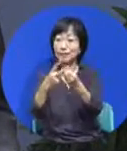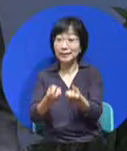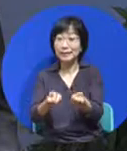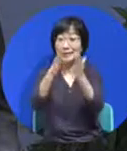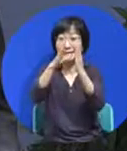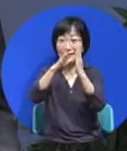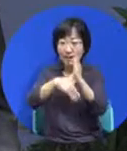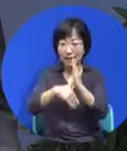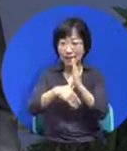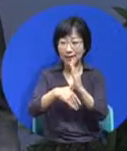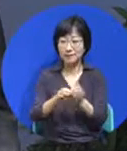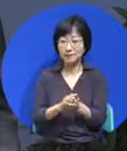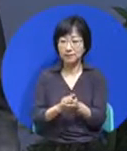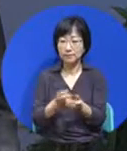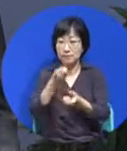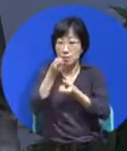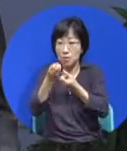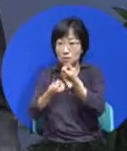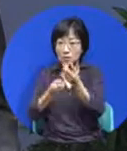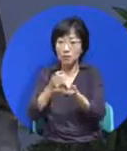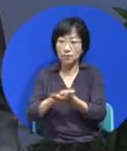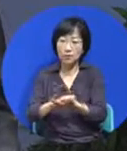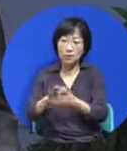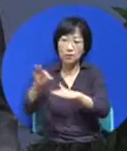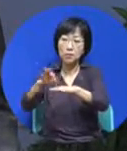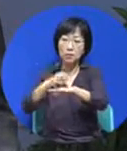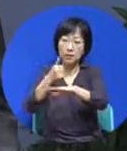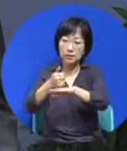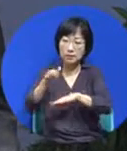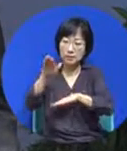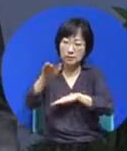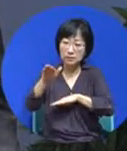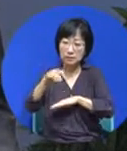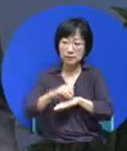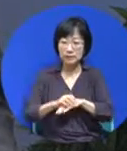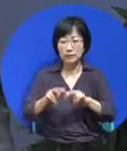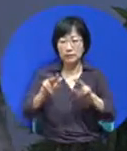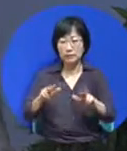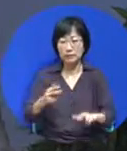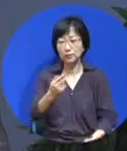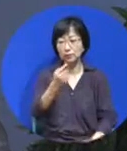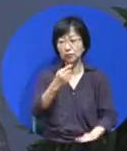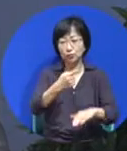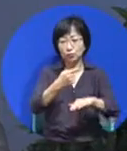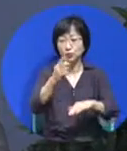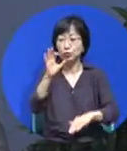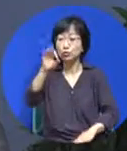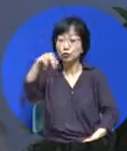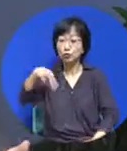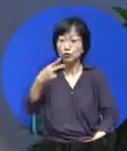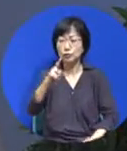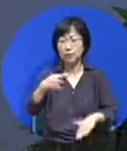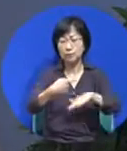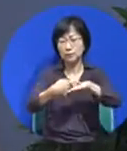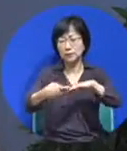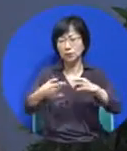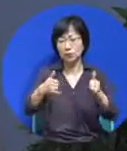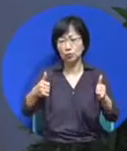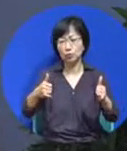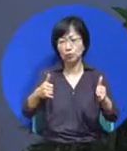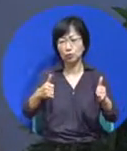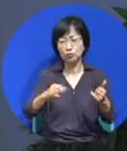지금 모든 유다인이 죽게 되었습니다. All the Jews are now about to die. 그 왕이 알고 있잖아요.